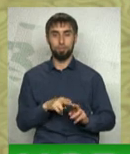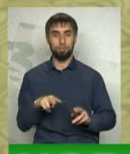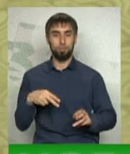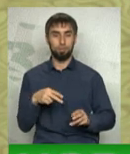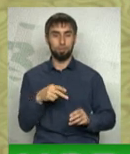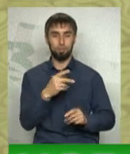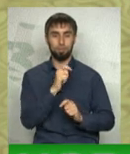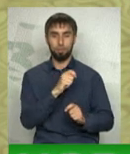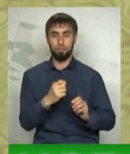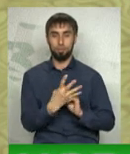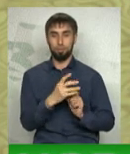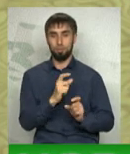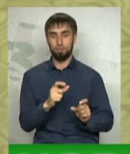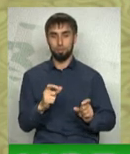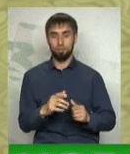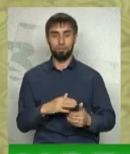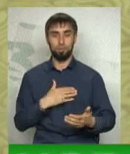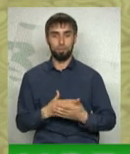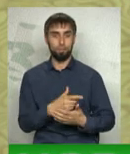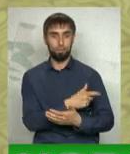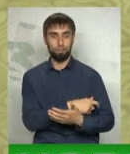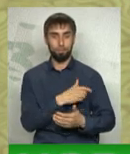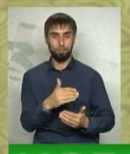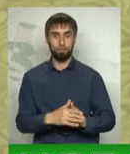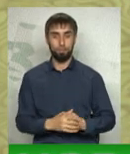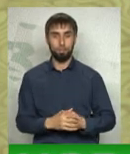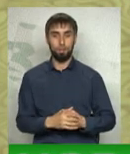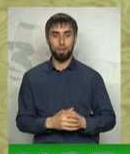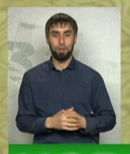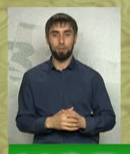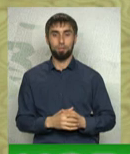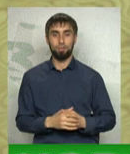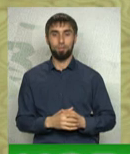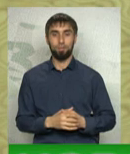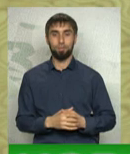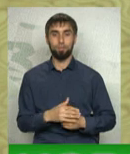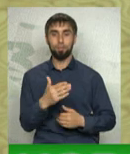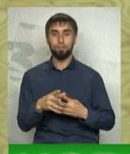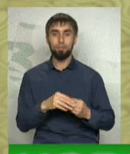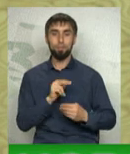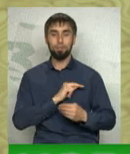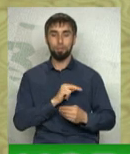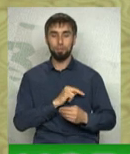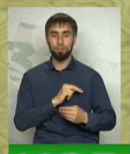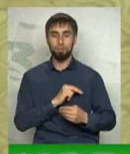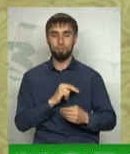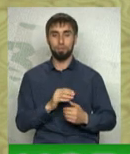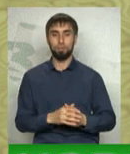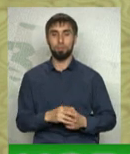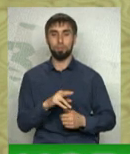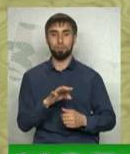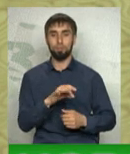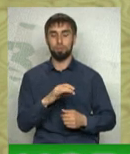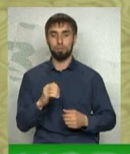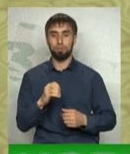поощрены 14 членов добровольных народных дружин. Организованно осуществляется совместная работа управления и подразделений